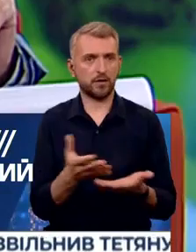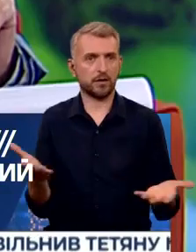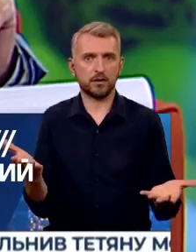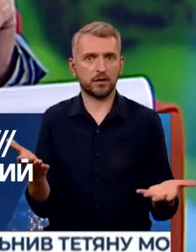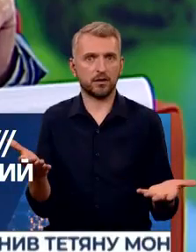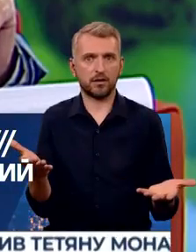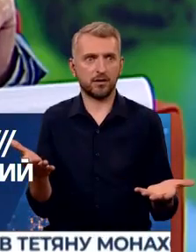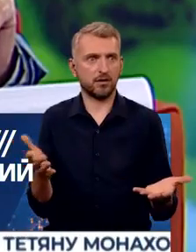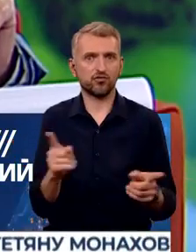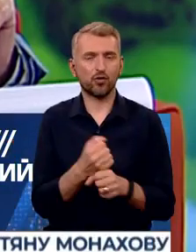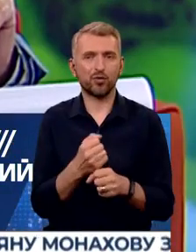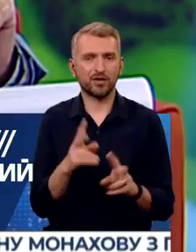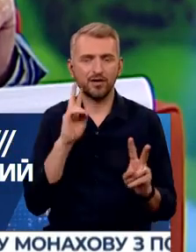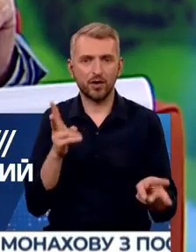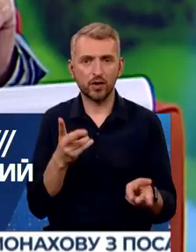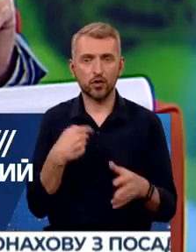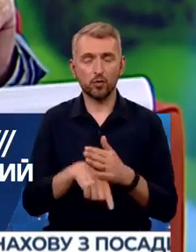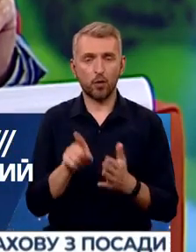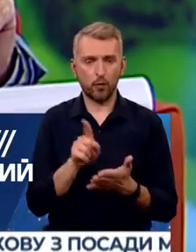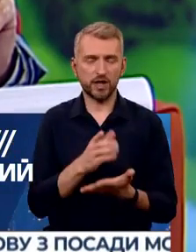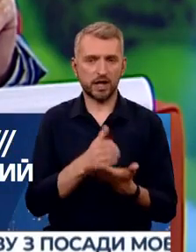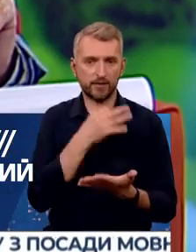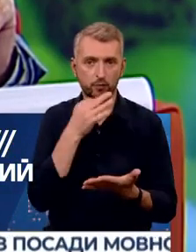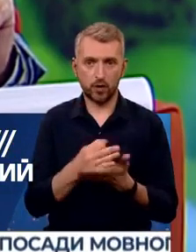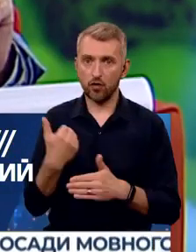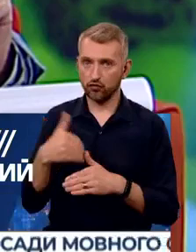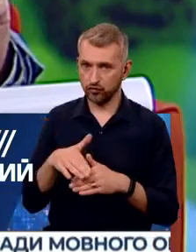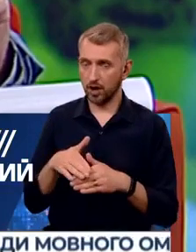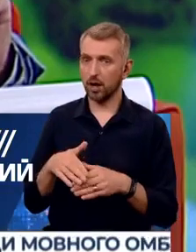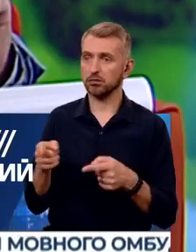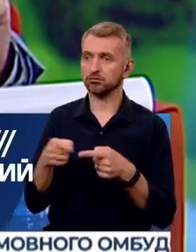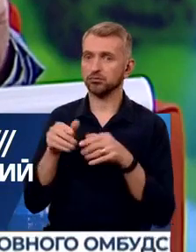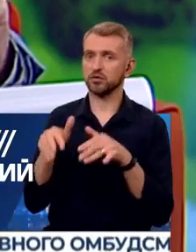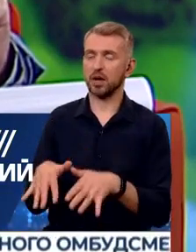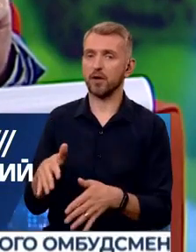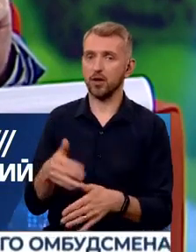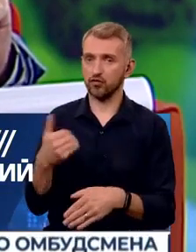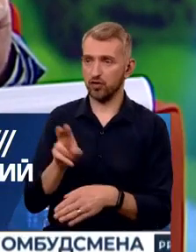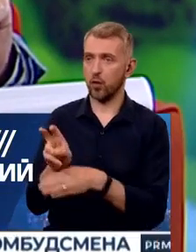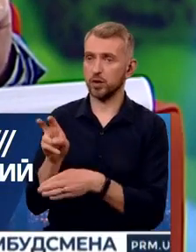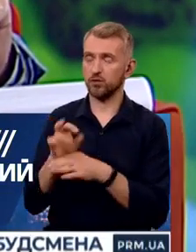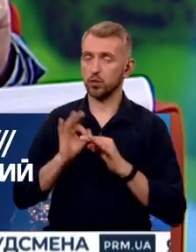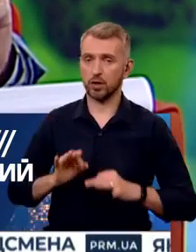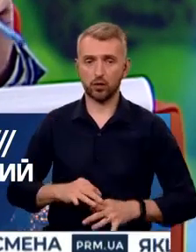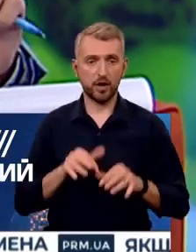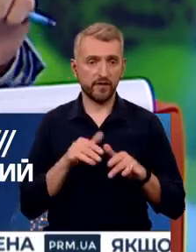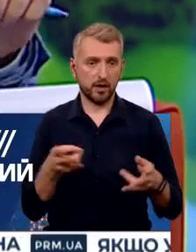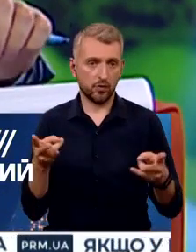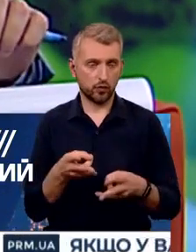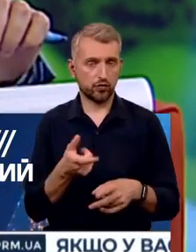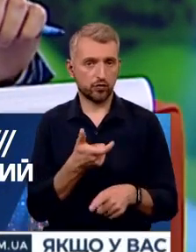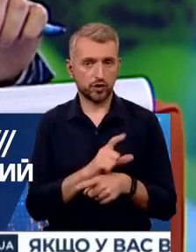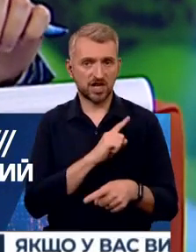головою висить, що робити не знають. Тому повинні нести відповідальність і, вже справа. І діяти, і дуже, ходи діяти, до прокуратури. Діяти дуже швидко,